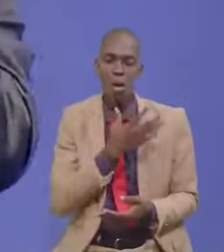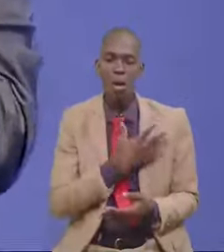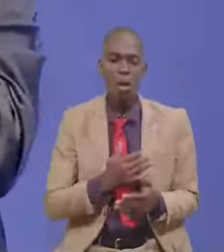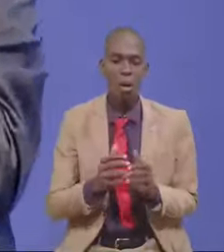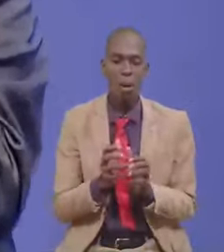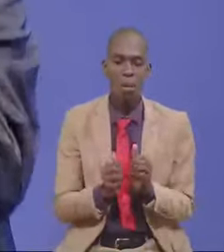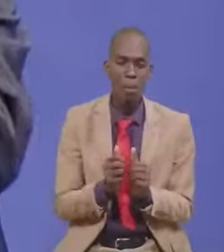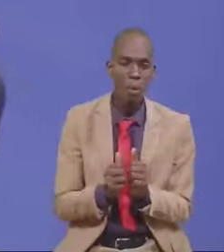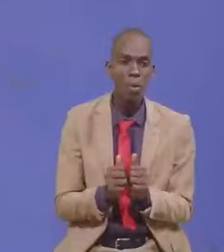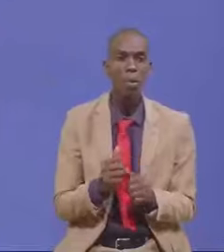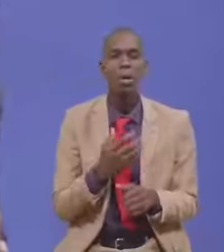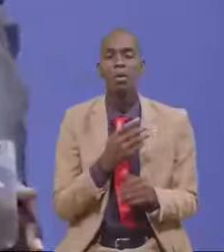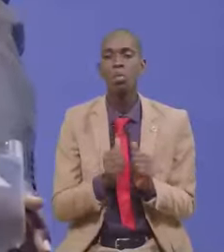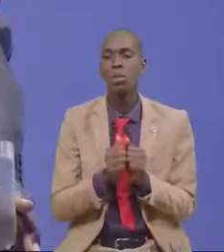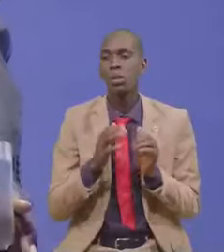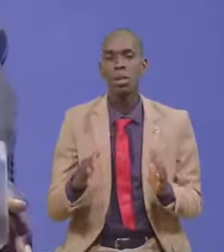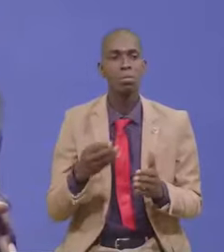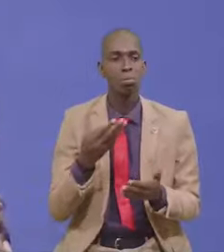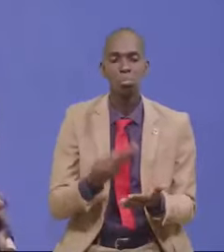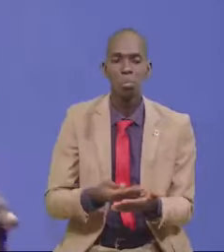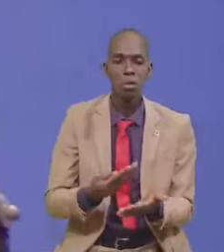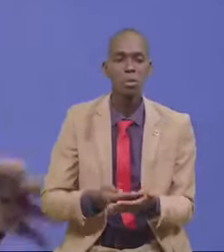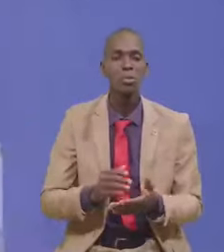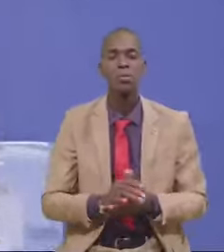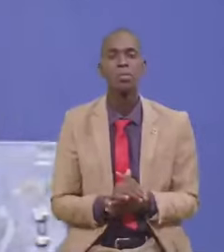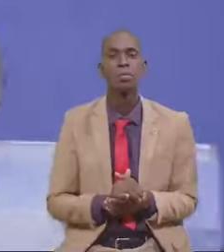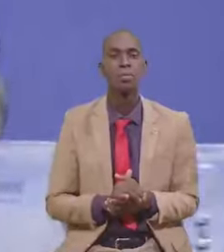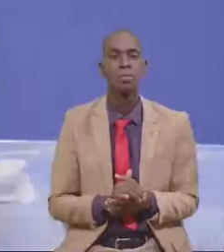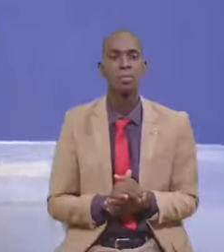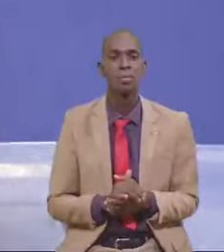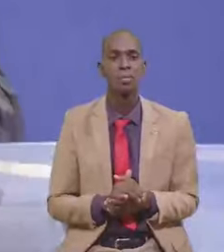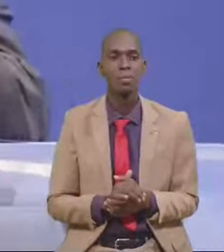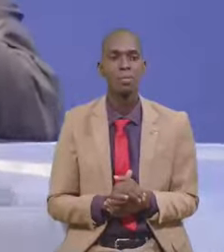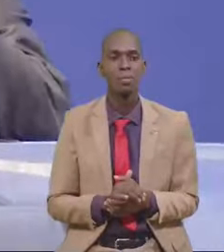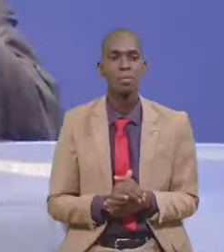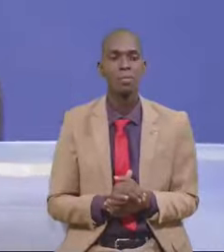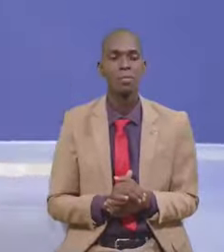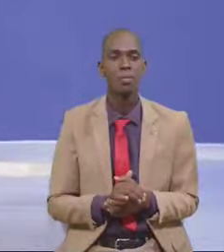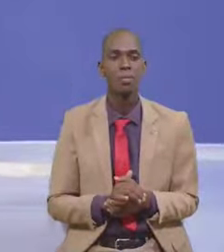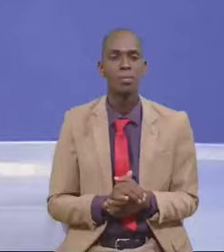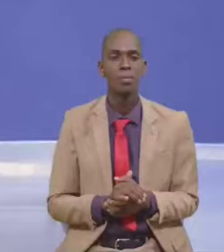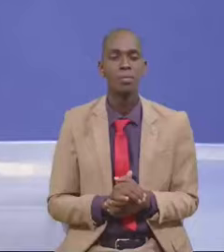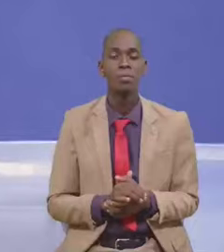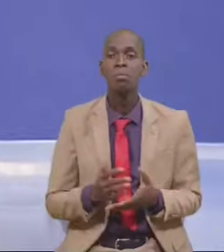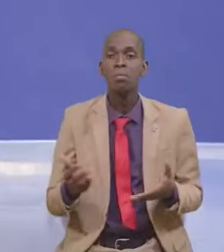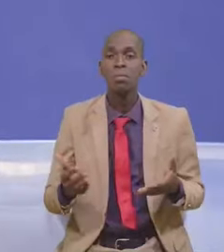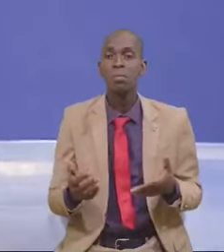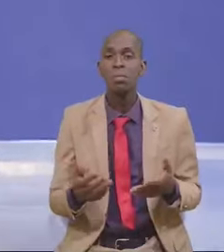Venez acheter du vin et du lait sans argent.